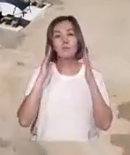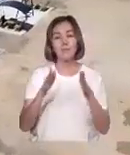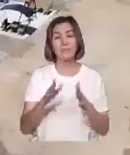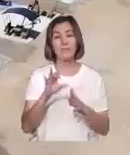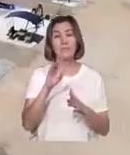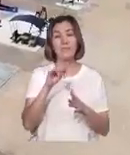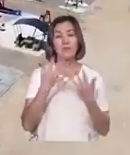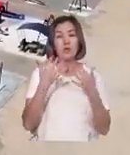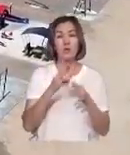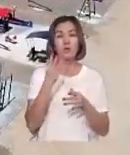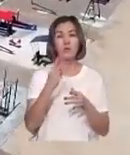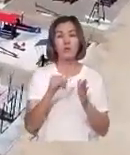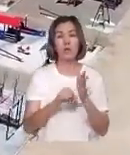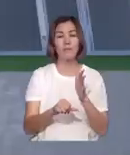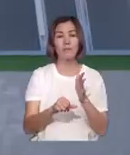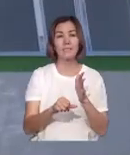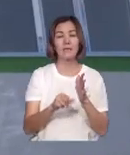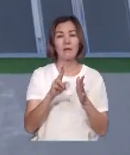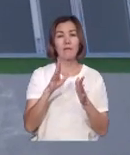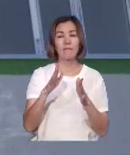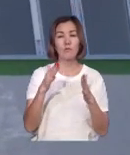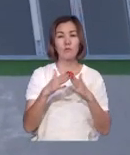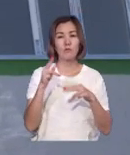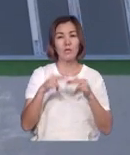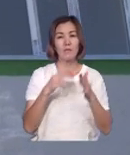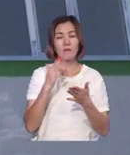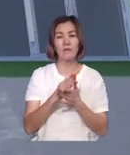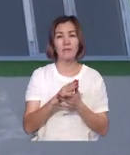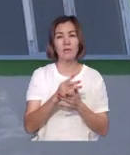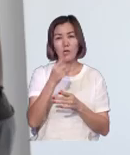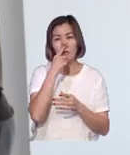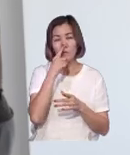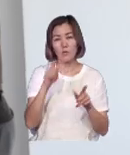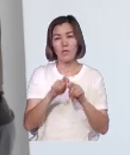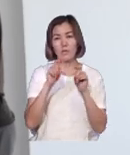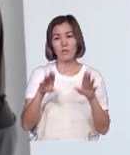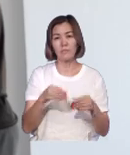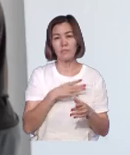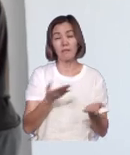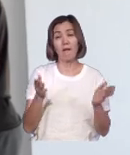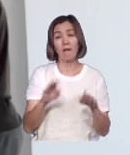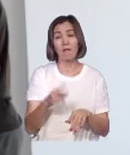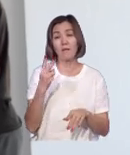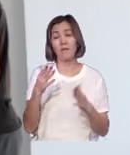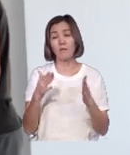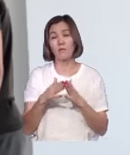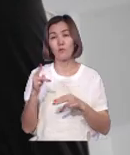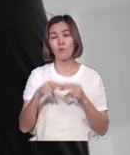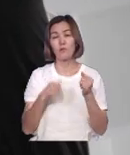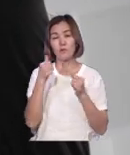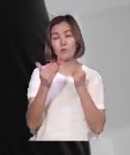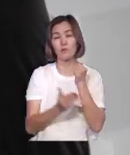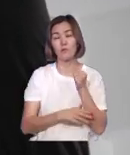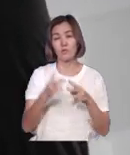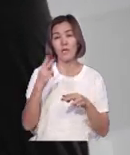Сарыөзек ауылында 3-60 пәтерлі тұрғын үй салынып жатыр. Оның бірі тамыз айында пайдалануға берілмек. Қалған екеуінің құрылысын жыл соңында